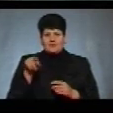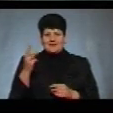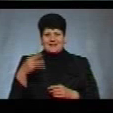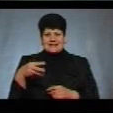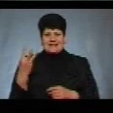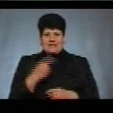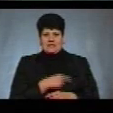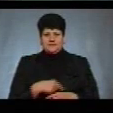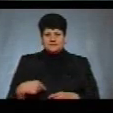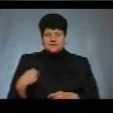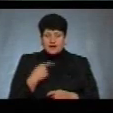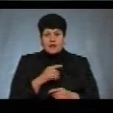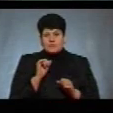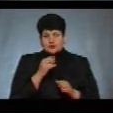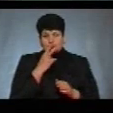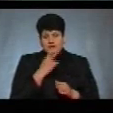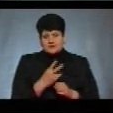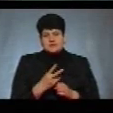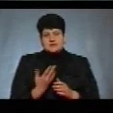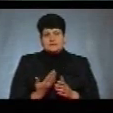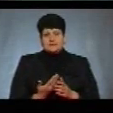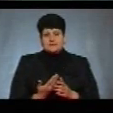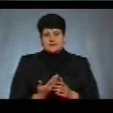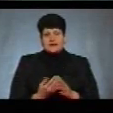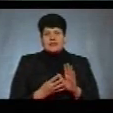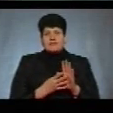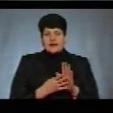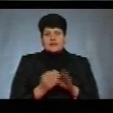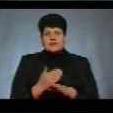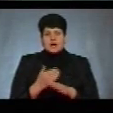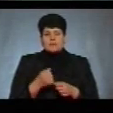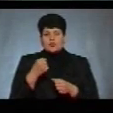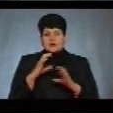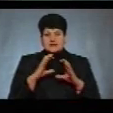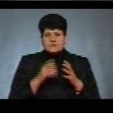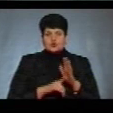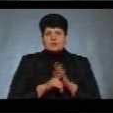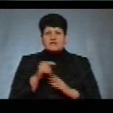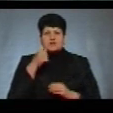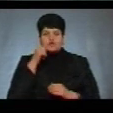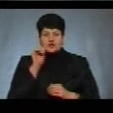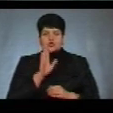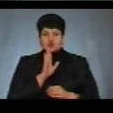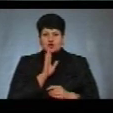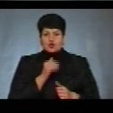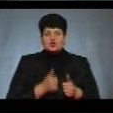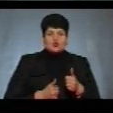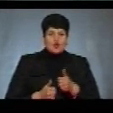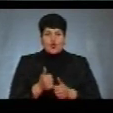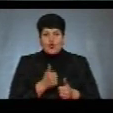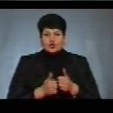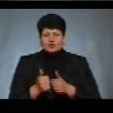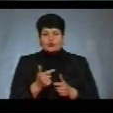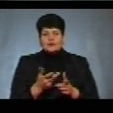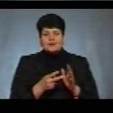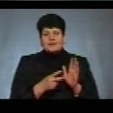Трансляцію змагань ви зможете переглянути на UA-біатлон. 9-й етап Кубка світу з біатлону розпочався вчора жіночою гонкою спринт на